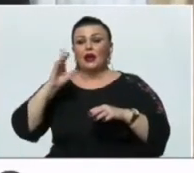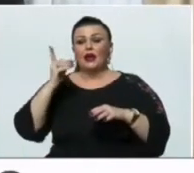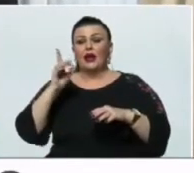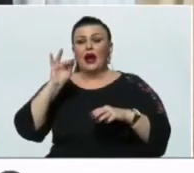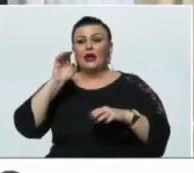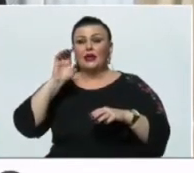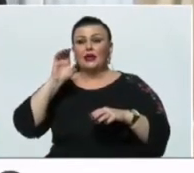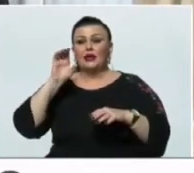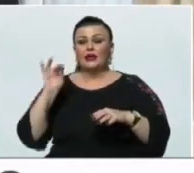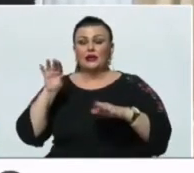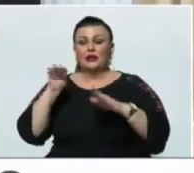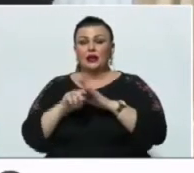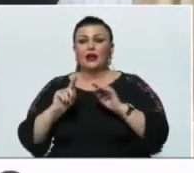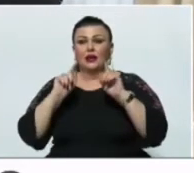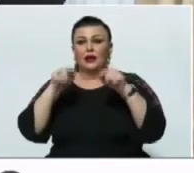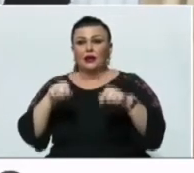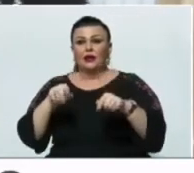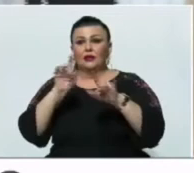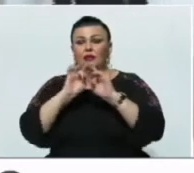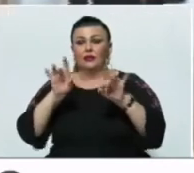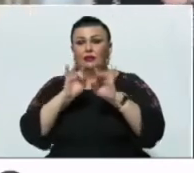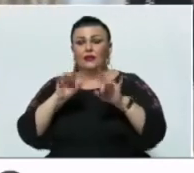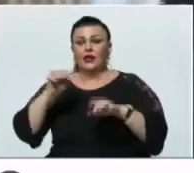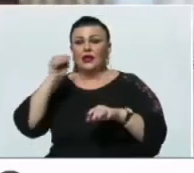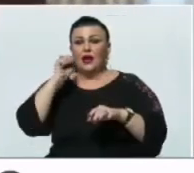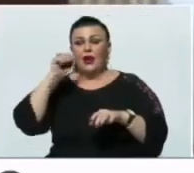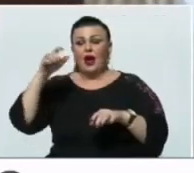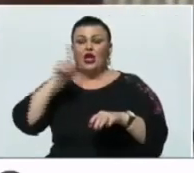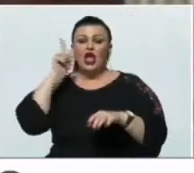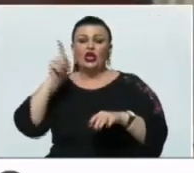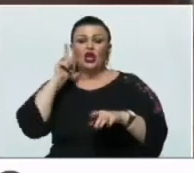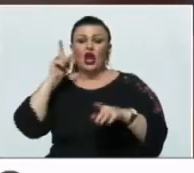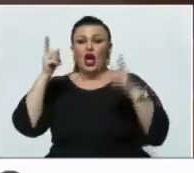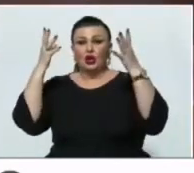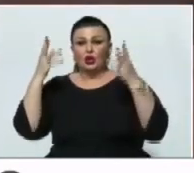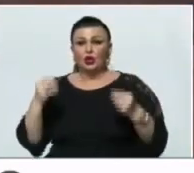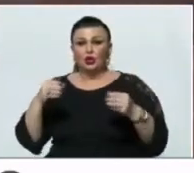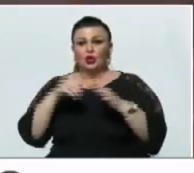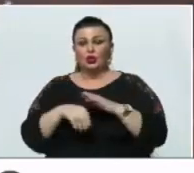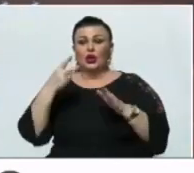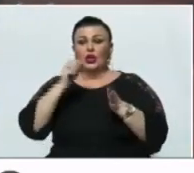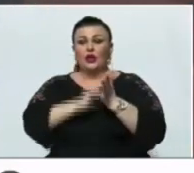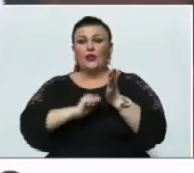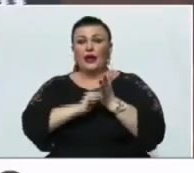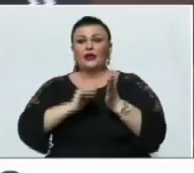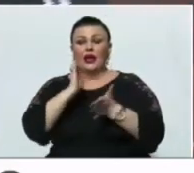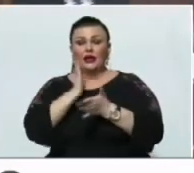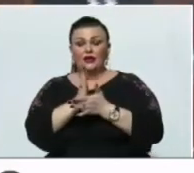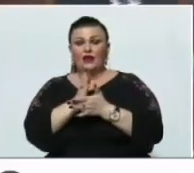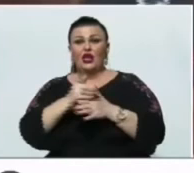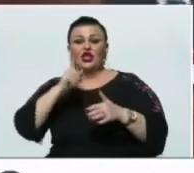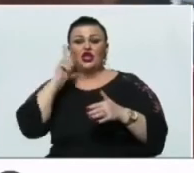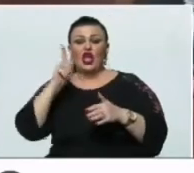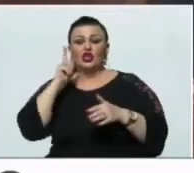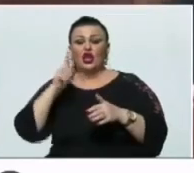nitqi ilə çıxış edir. Sabahları bildiyiniz kimi Gənclər günüdür. Ona görə bugünkü tədbirin iki məqsədi var.